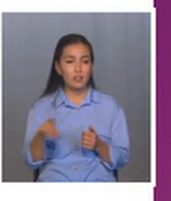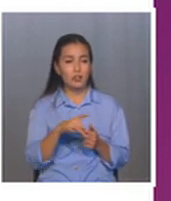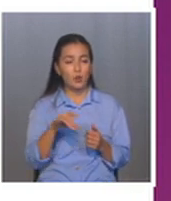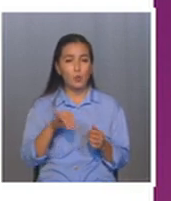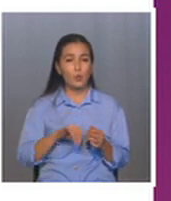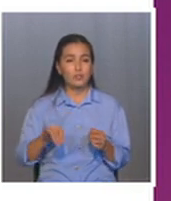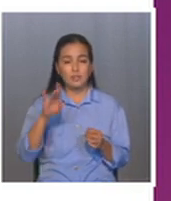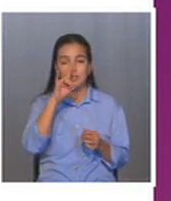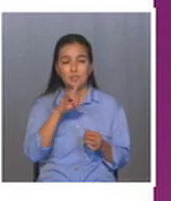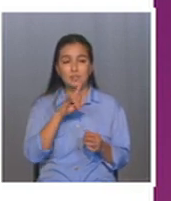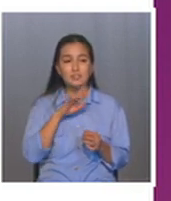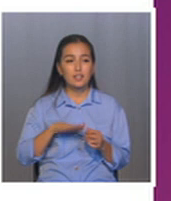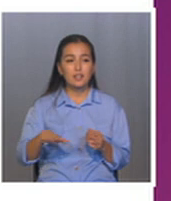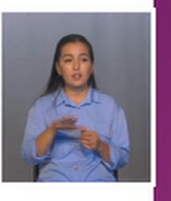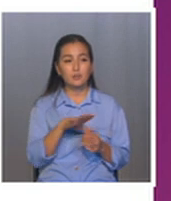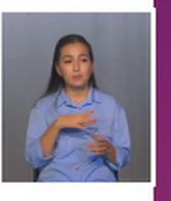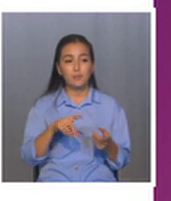жерін байланыстырып өткен.